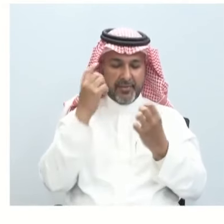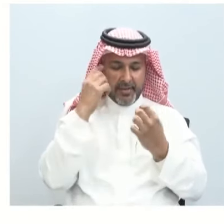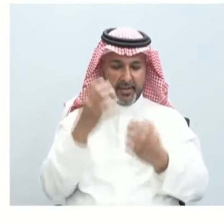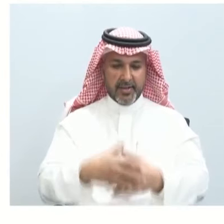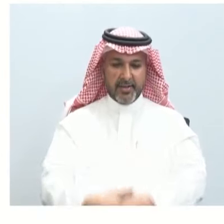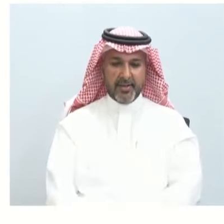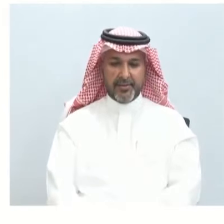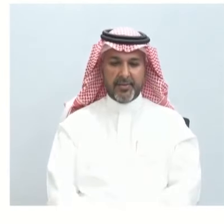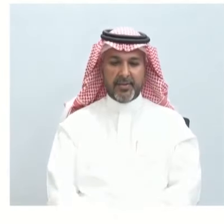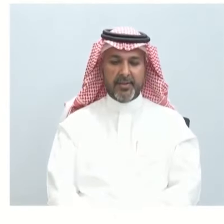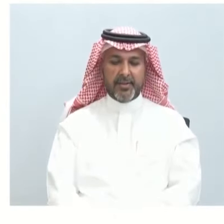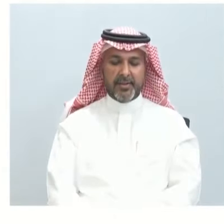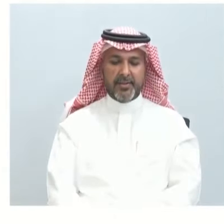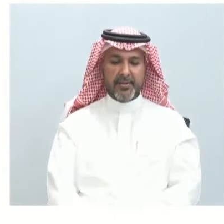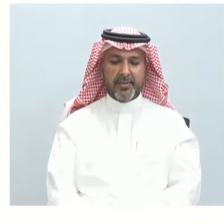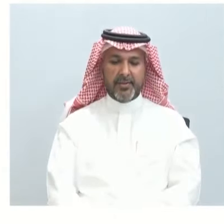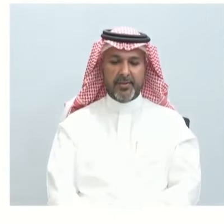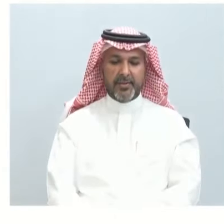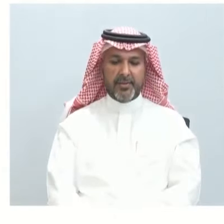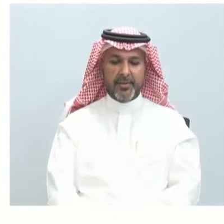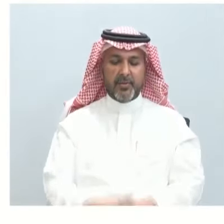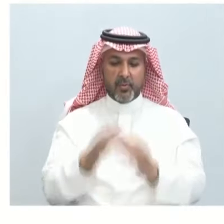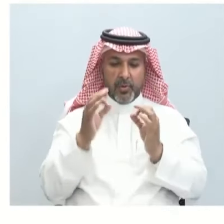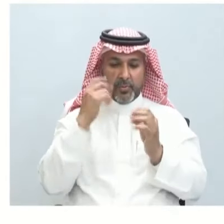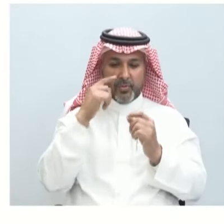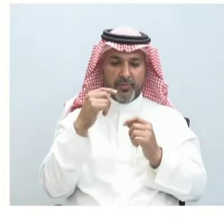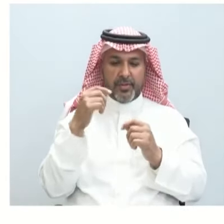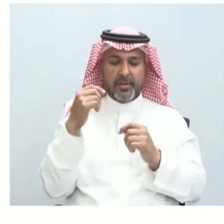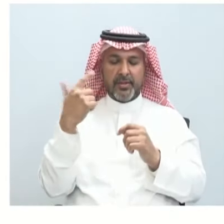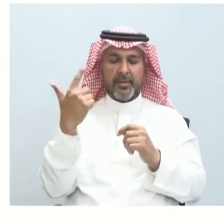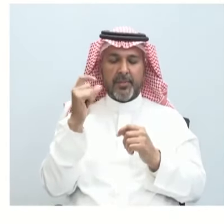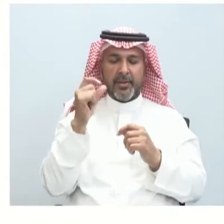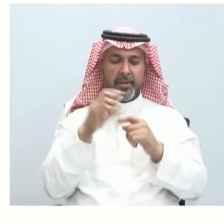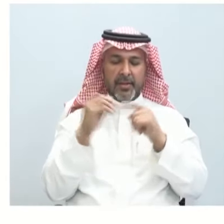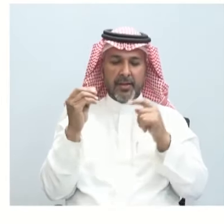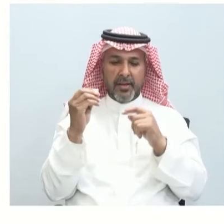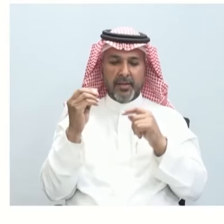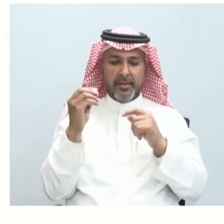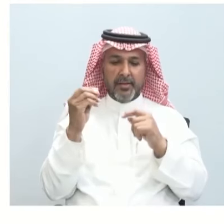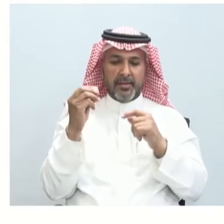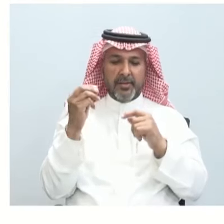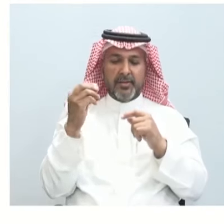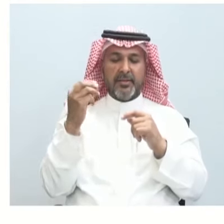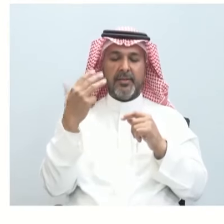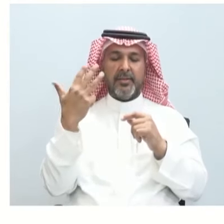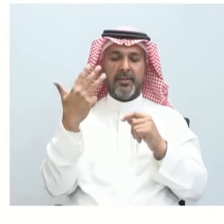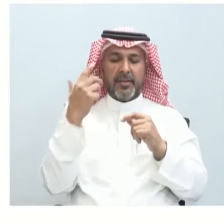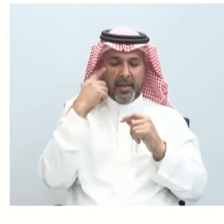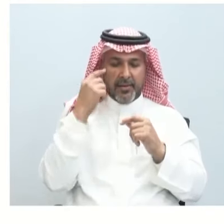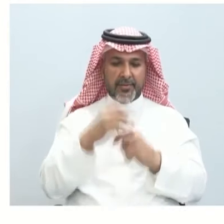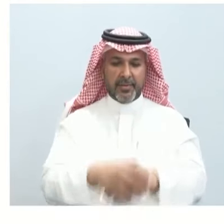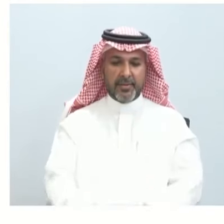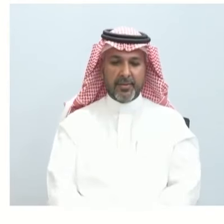تسعه دلال تساوي سالب 16 ننتبه للاشارات سبعه ناقص تسعه بسالب اثنين سالب 16